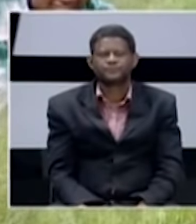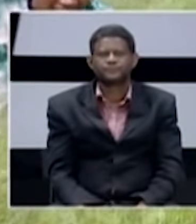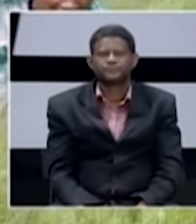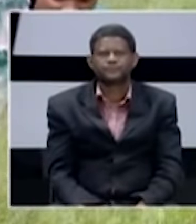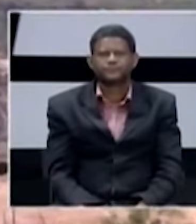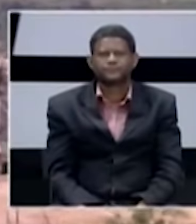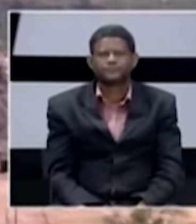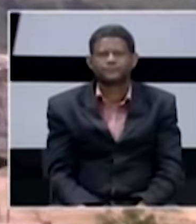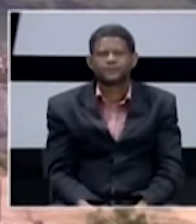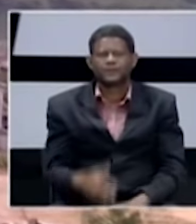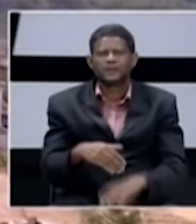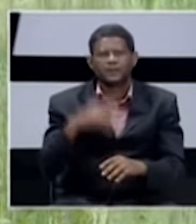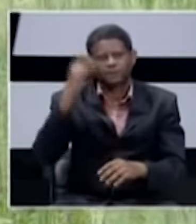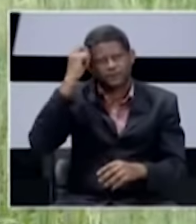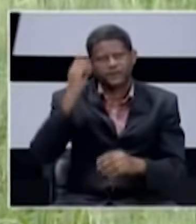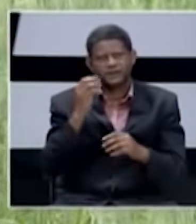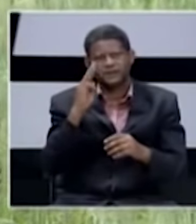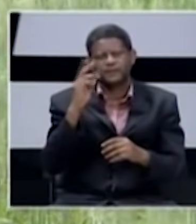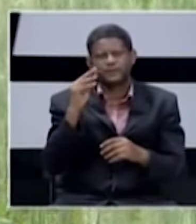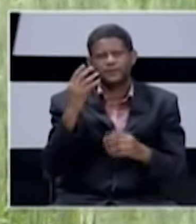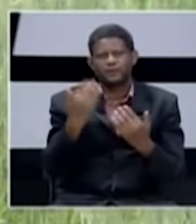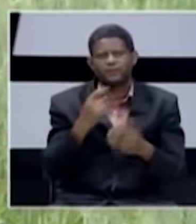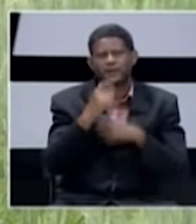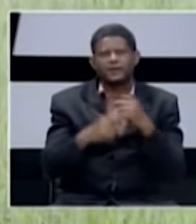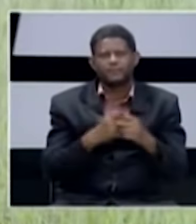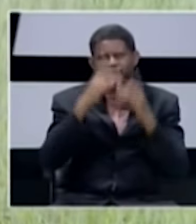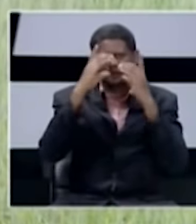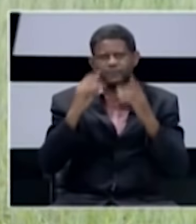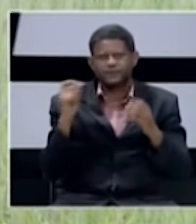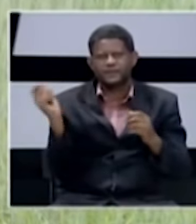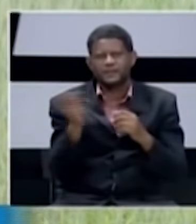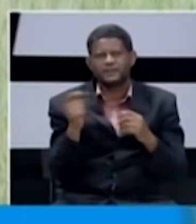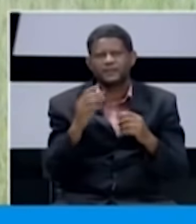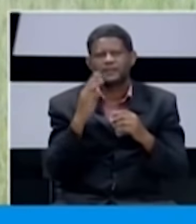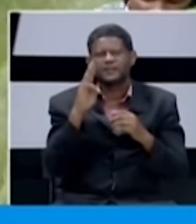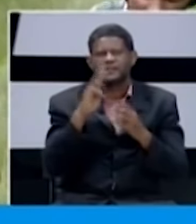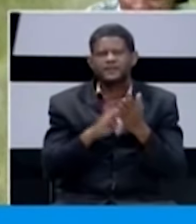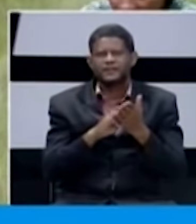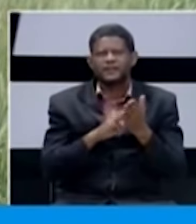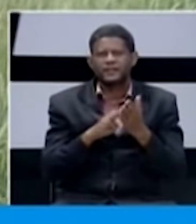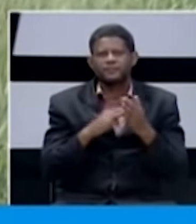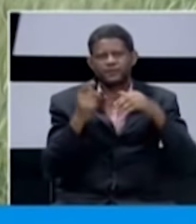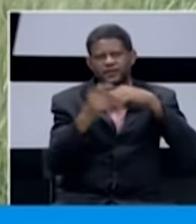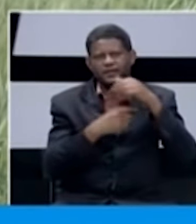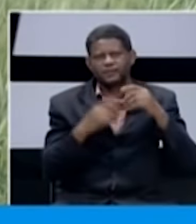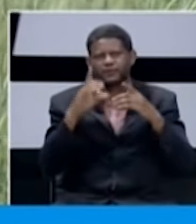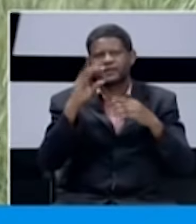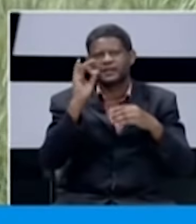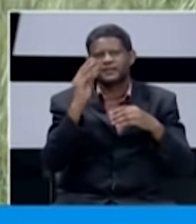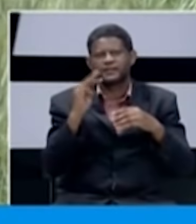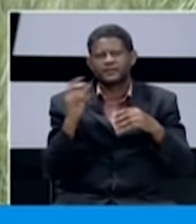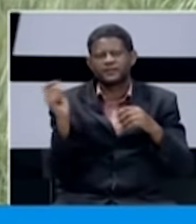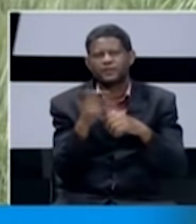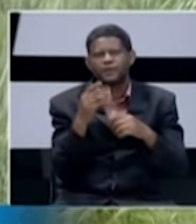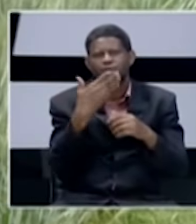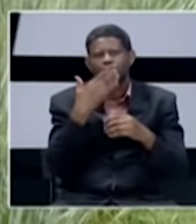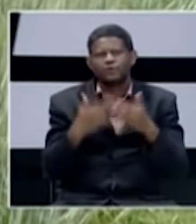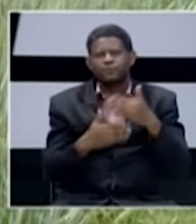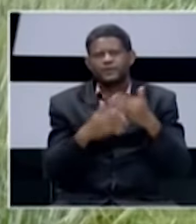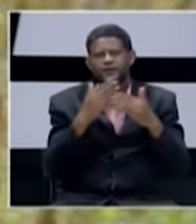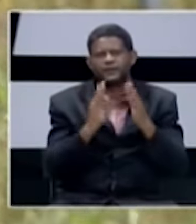ابو وردا سامرا لمزبن كرمتي زرعت طاف سرناين ميشلان بكلاستر تزريوم اب صبوق بركعبيت كم زركبو